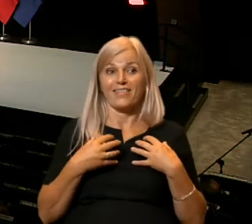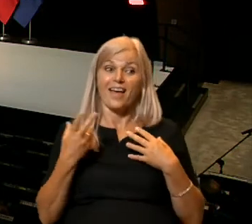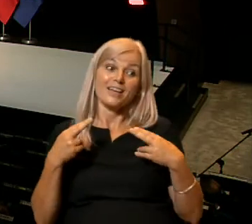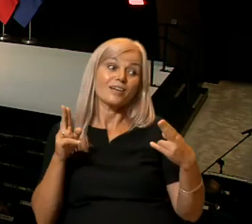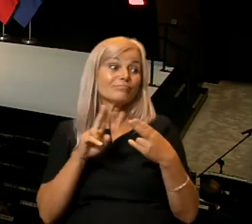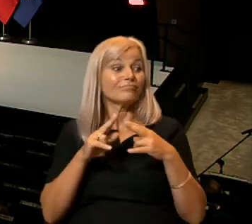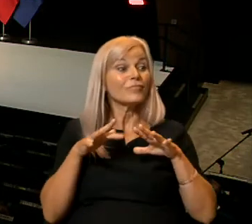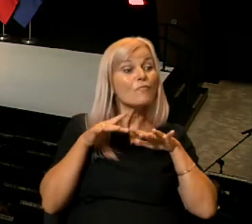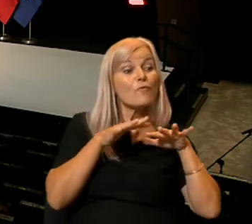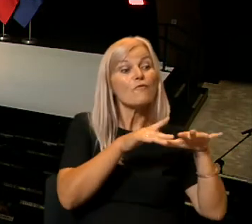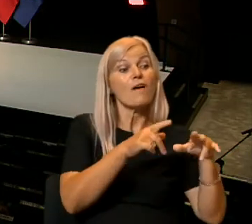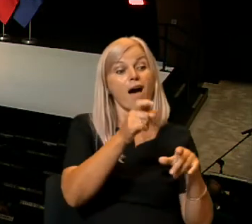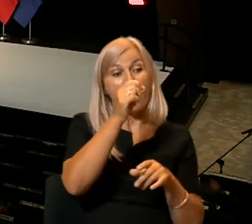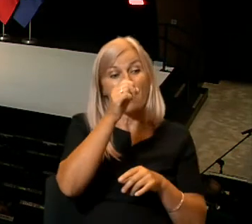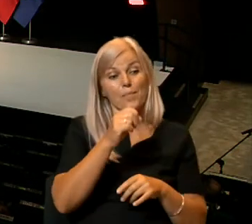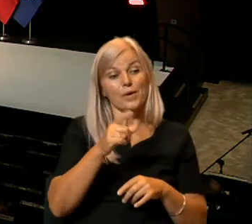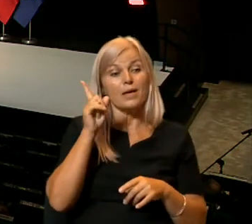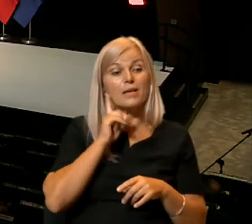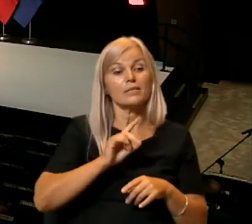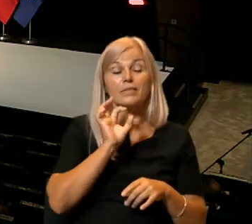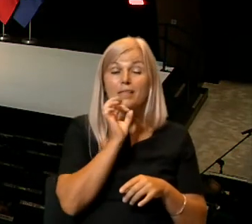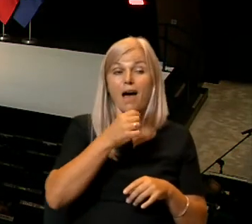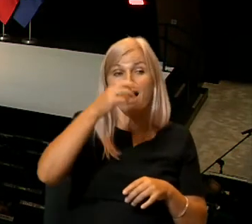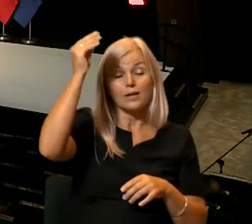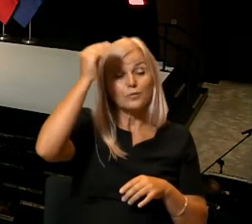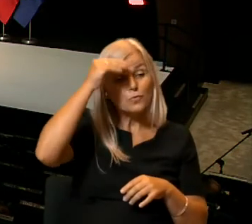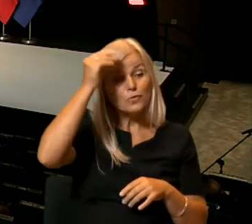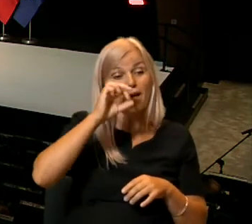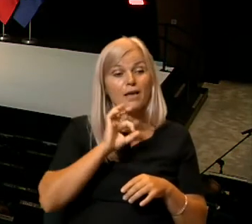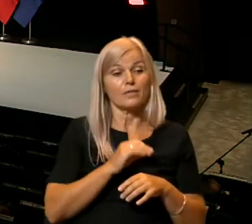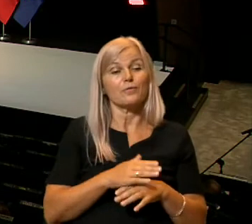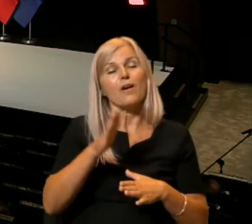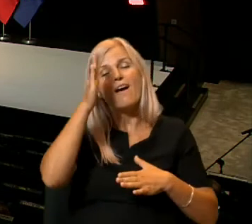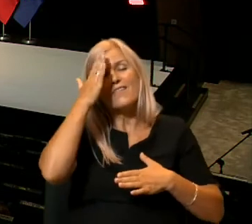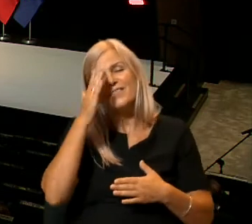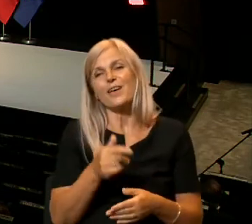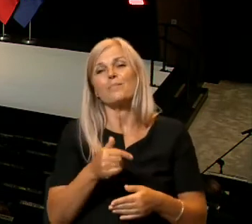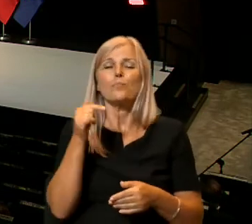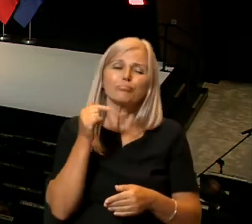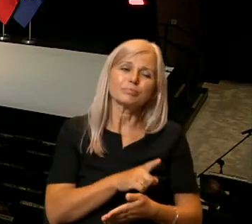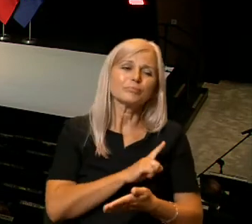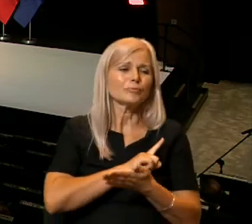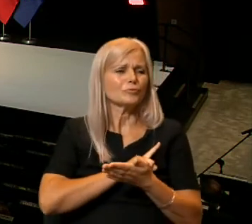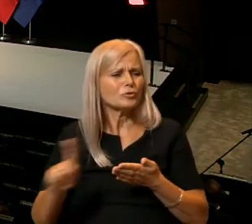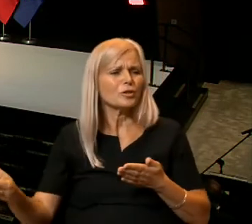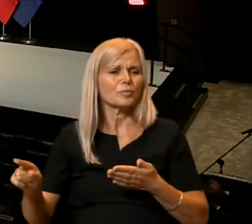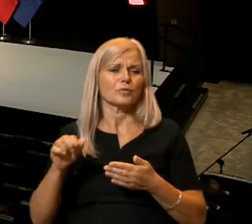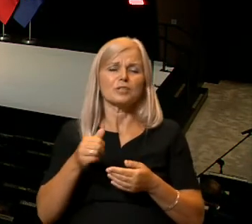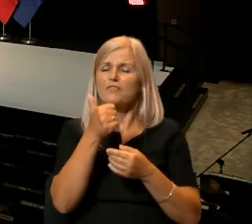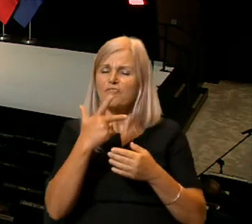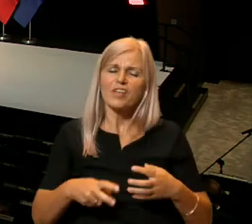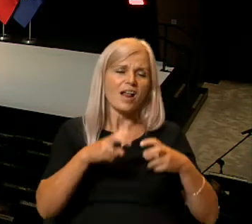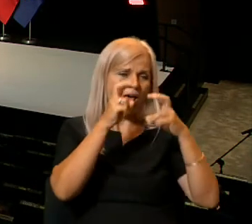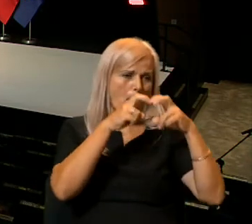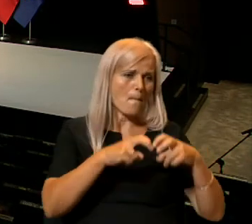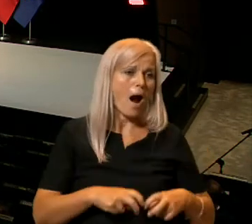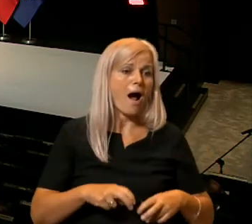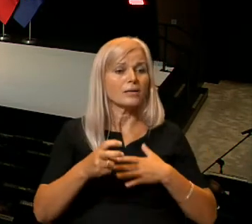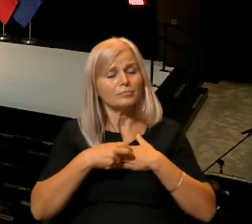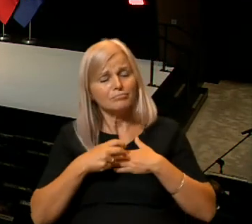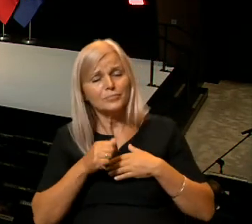Oczywiście musimy być szybcy, wydajni. I są badania PISA i tak dalej, ale też inni nam się